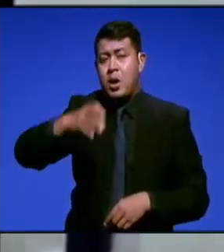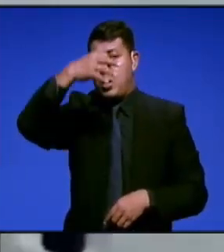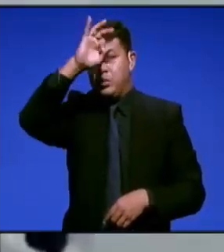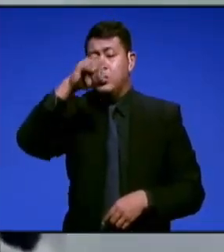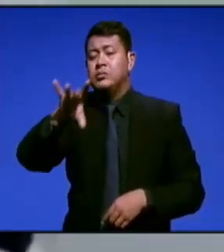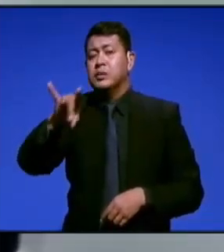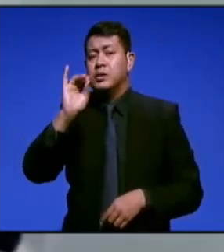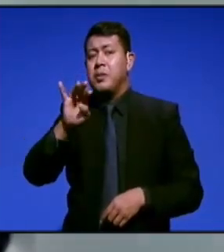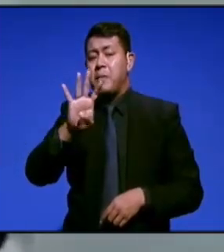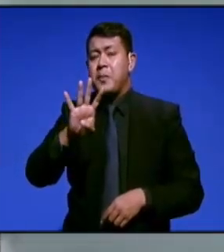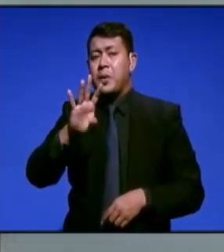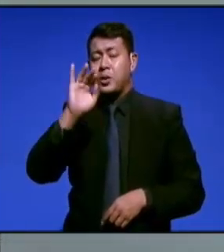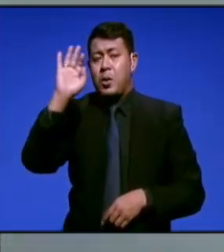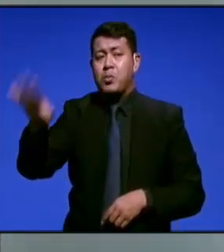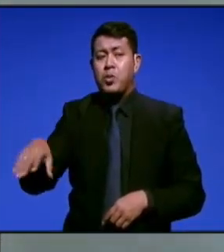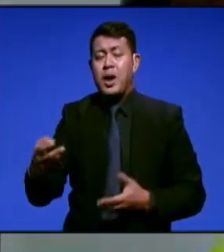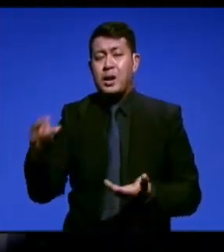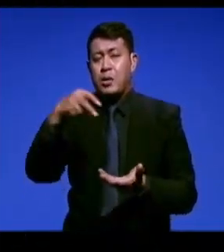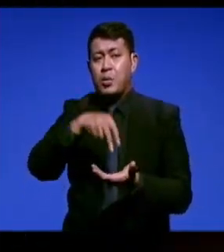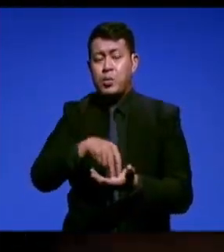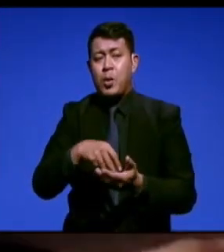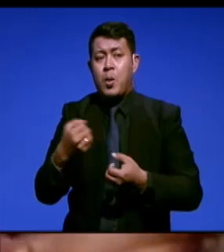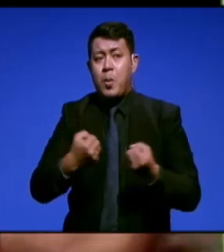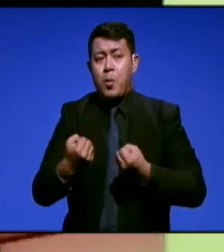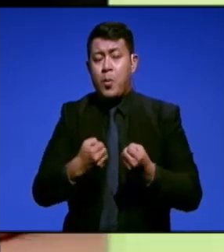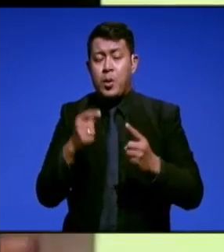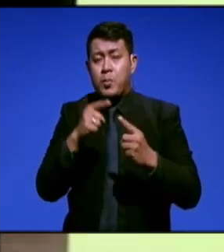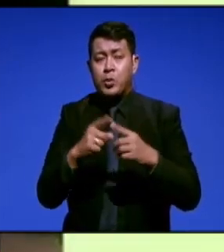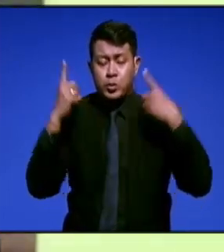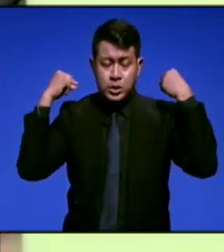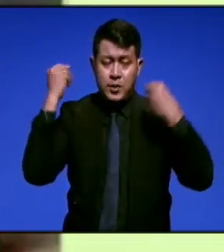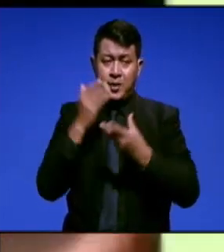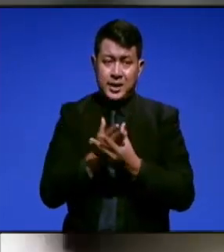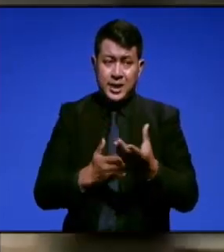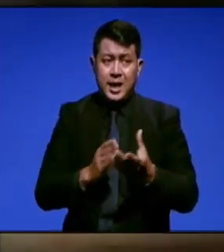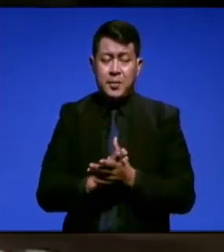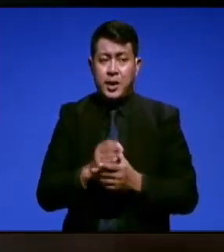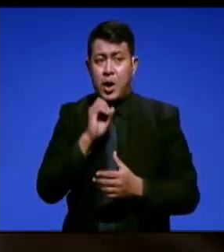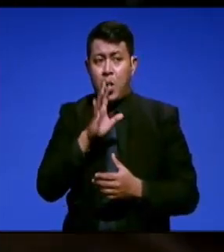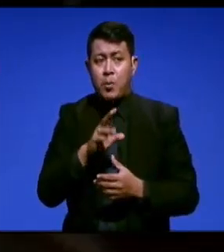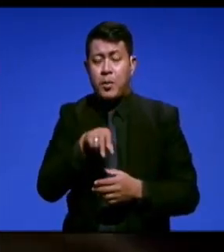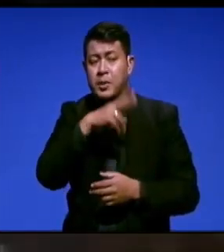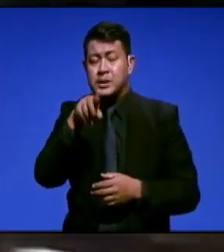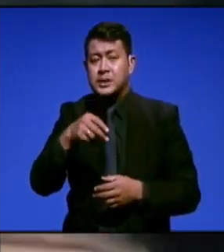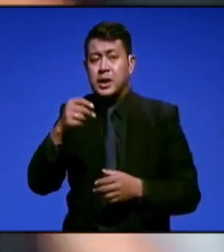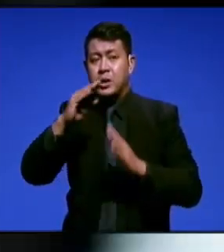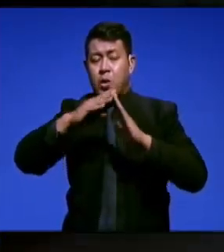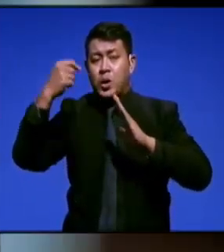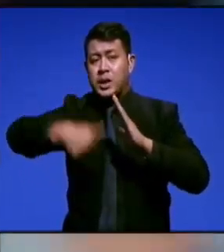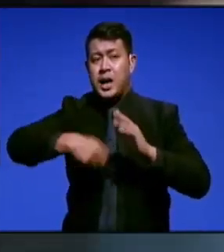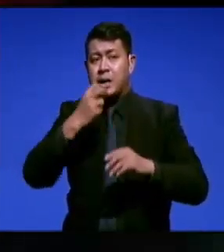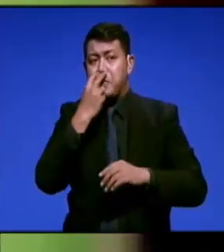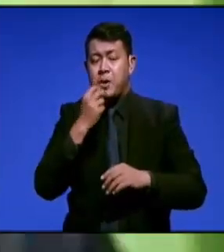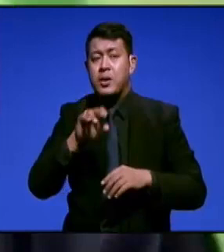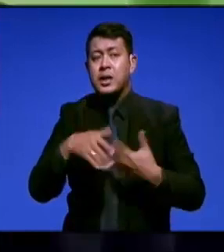kembali menemukan empat pemudik menumpang sebuah mobil niaga menuju Jawa Tengah. Mereka sempat berdalih akan mencari kontrakan di Bandung.